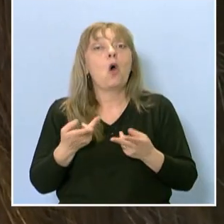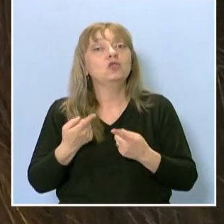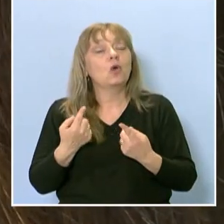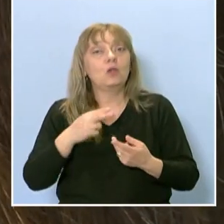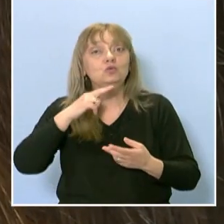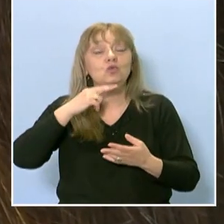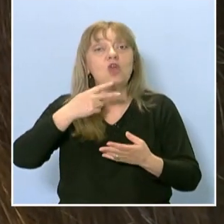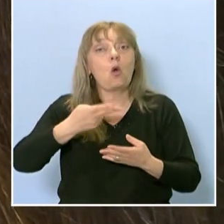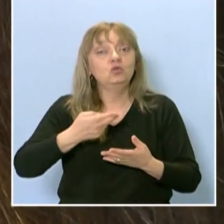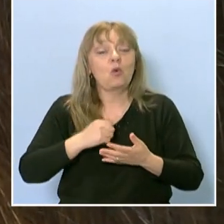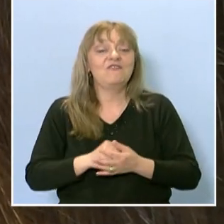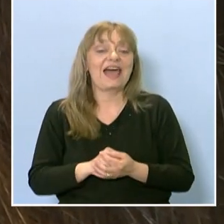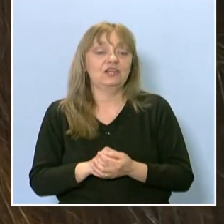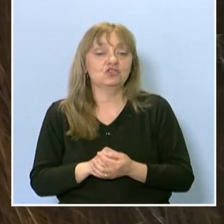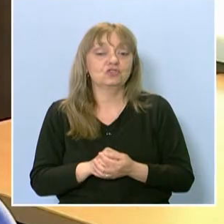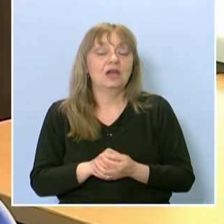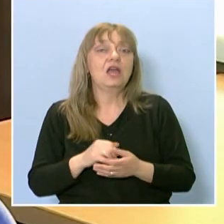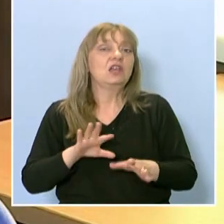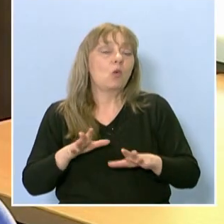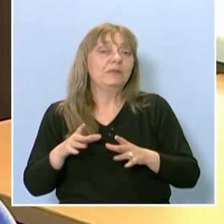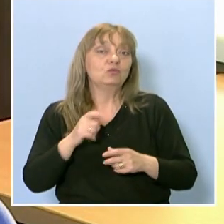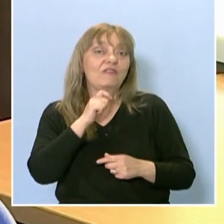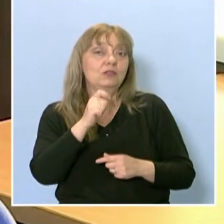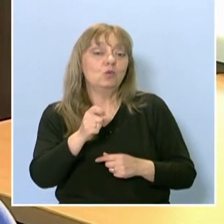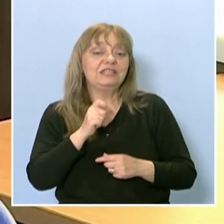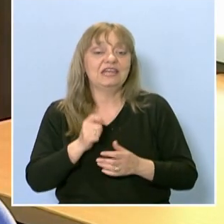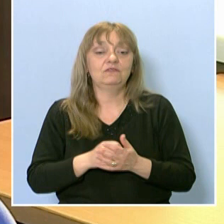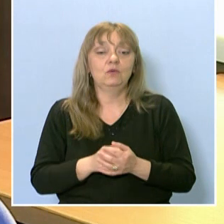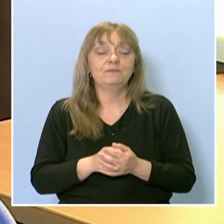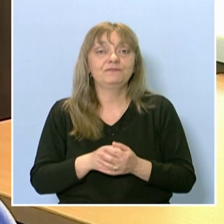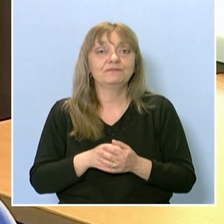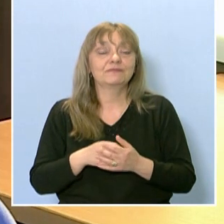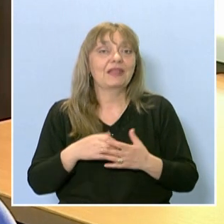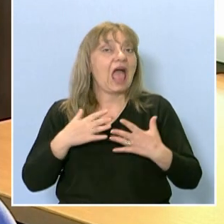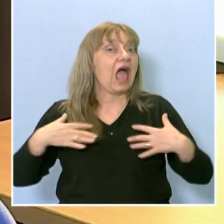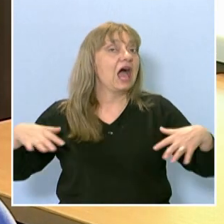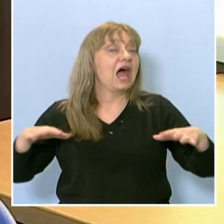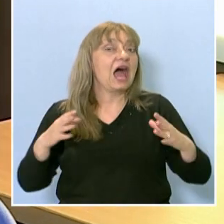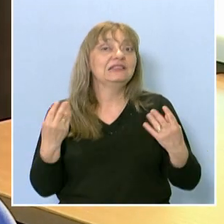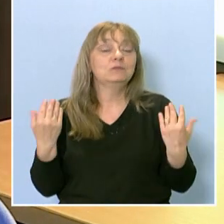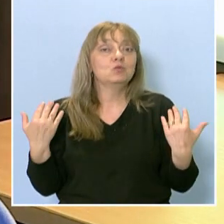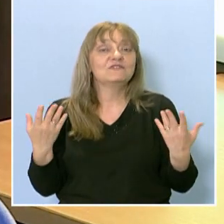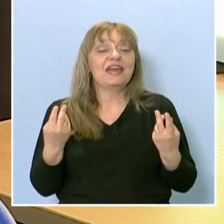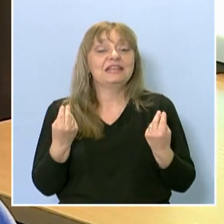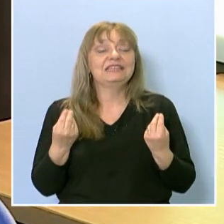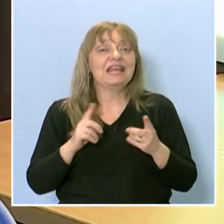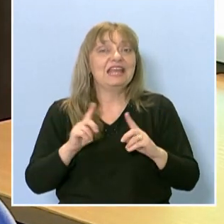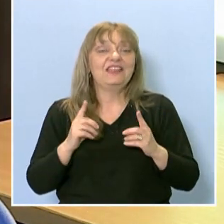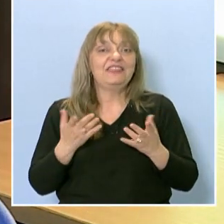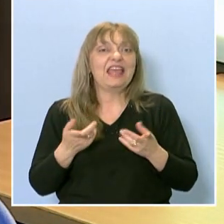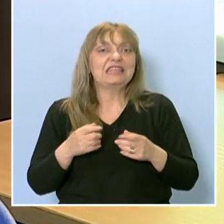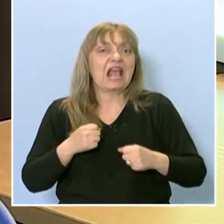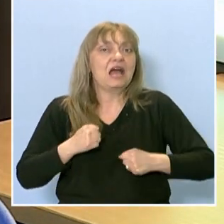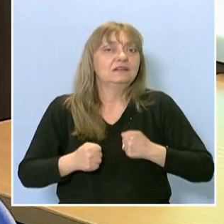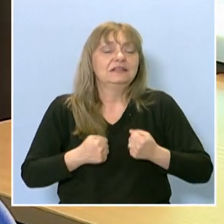дава повече свобода от обикновеното интервю. Атмосферата е по... не е чак толкова